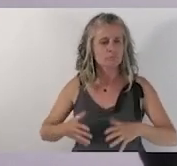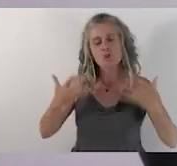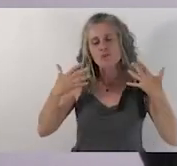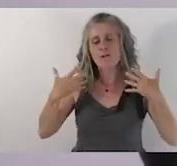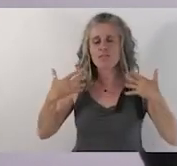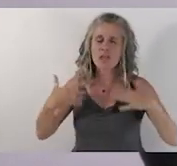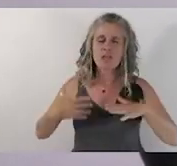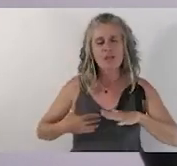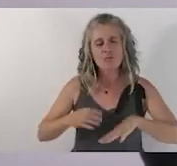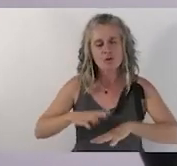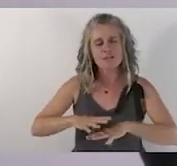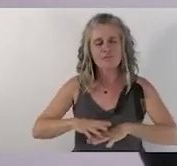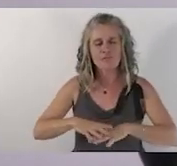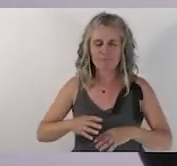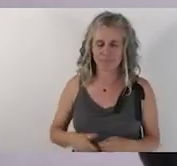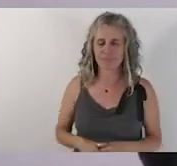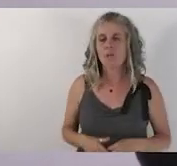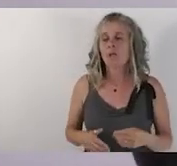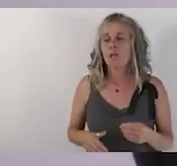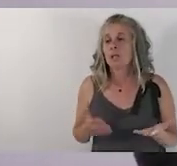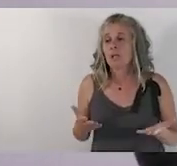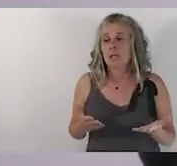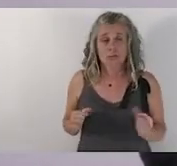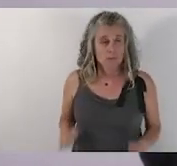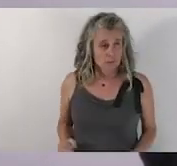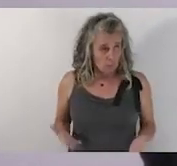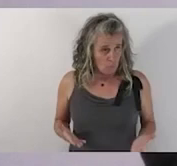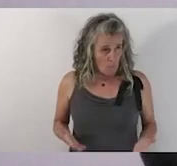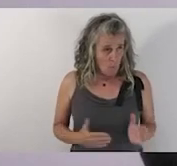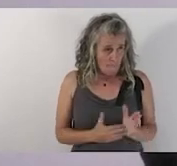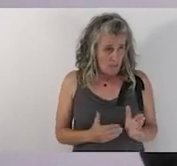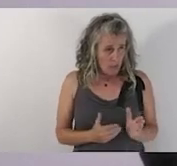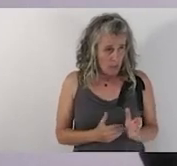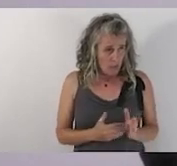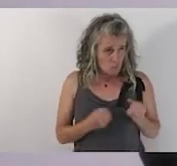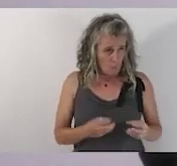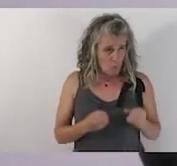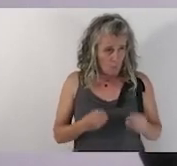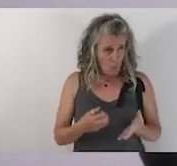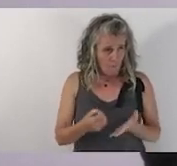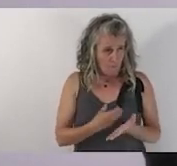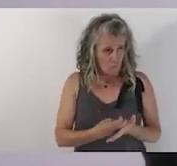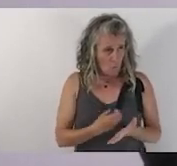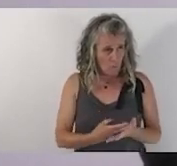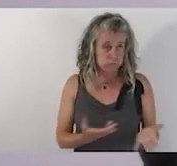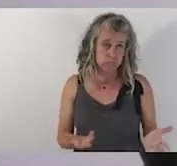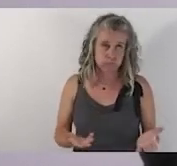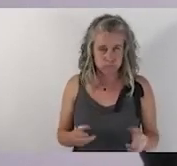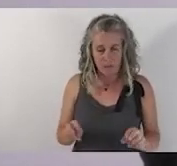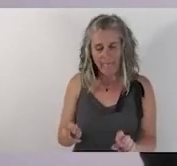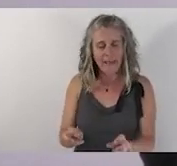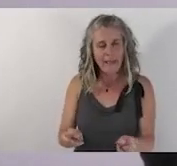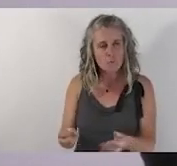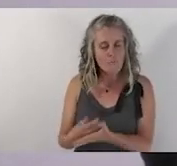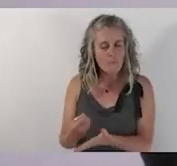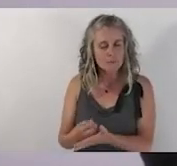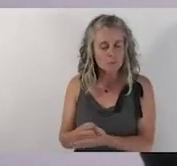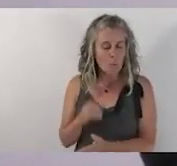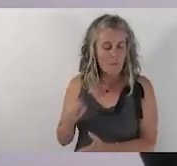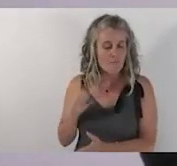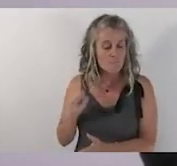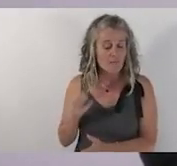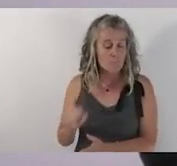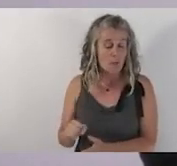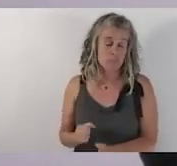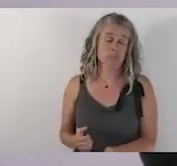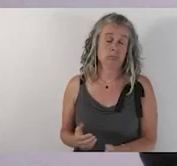tout le monde a pu constater à quel point on parlait de Marseille en ce moment, déjà ce matin encore sur une radio de grande écoute, qui effectivement précisait